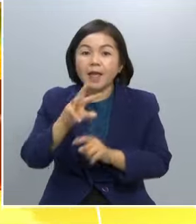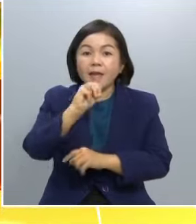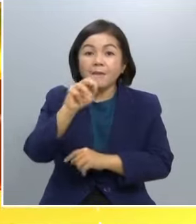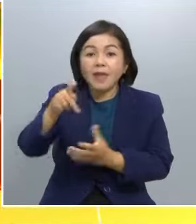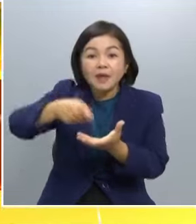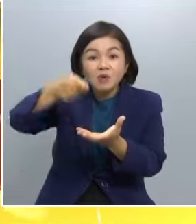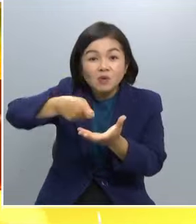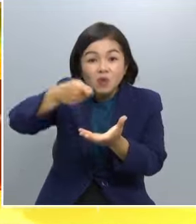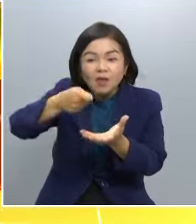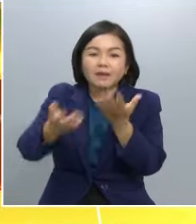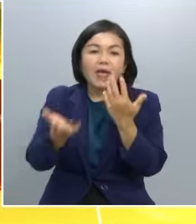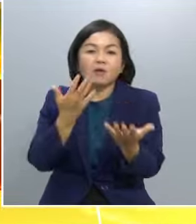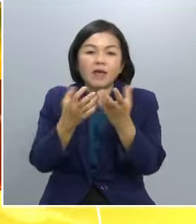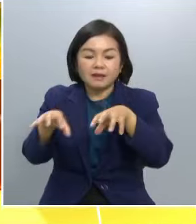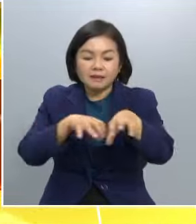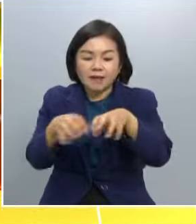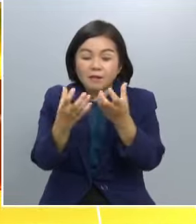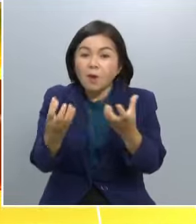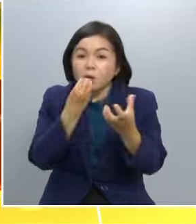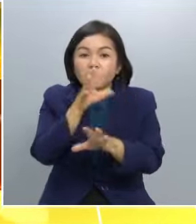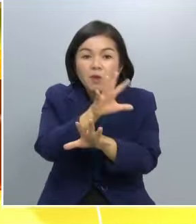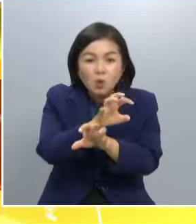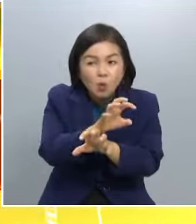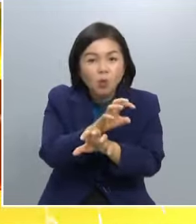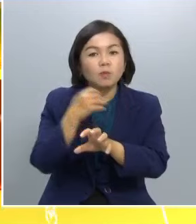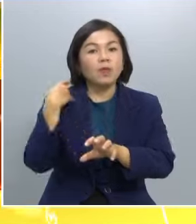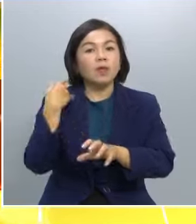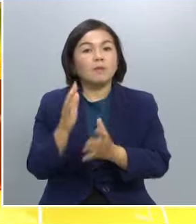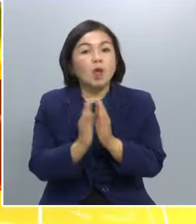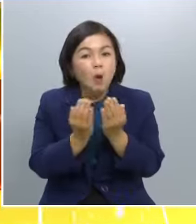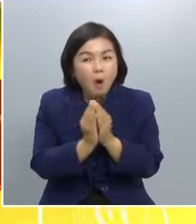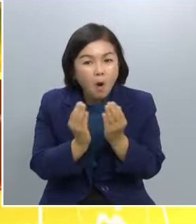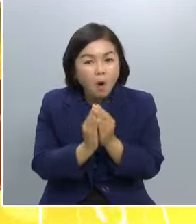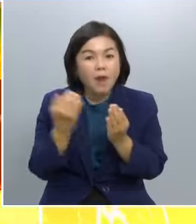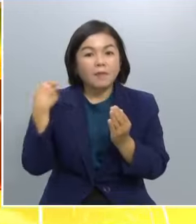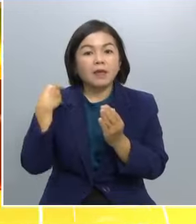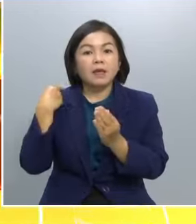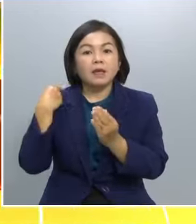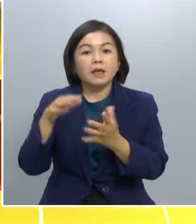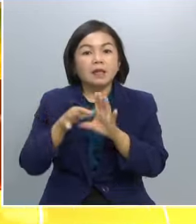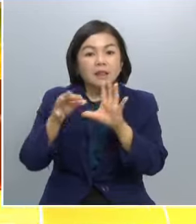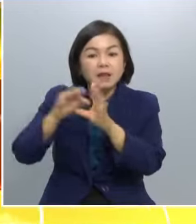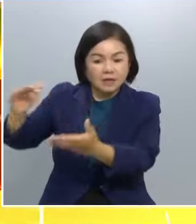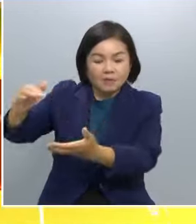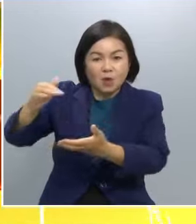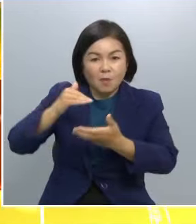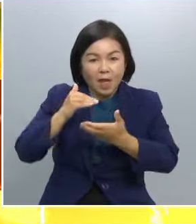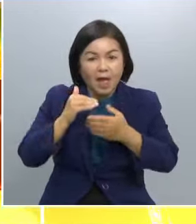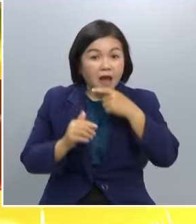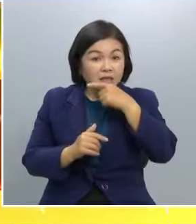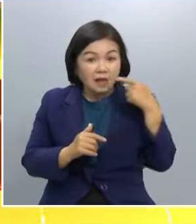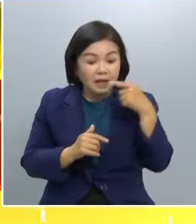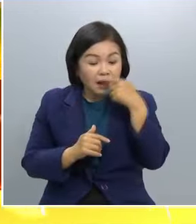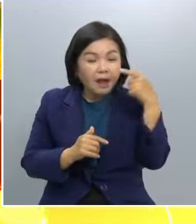คะจัดเต็มวัตถุดิบพรีเมี่ยมทั้งกุ้งลายเสือหอยเชลเนื้อนำเข้าและลูกชิ้นพรีเมี่ยมเริ่มต้นความ